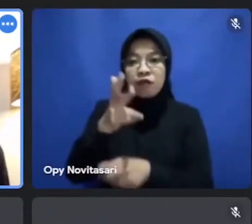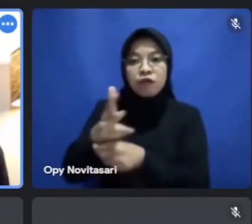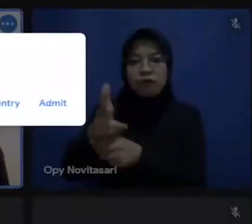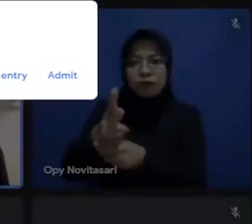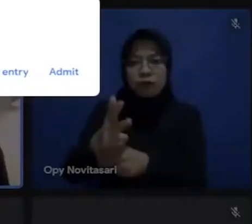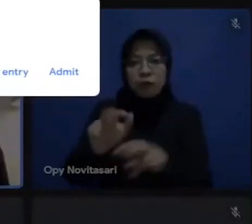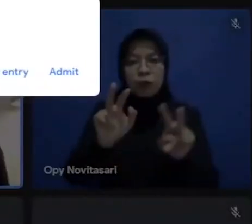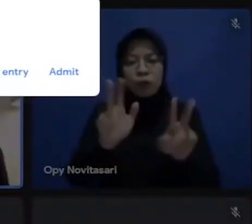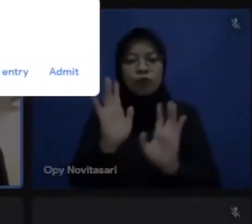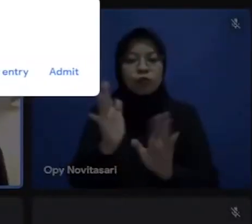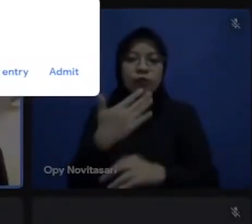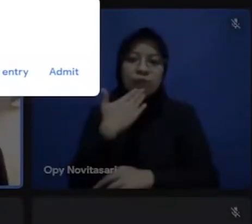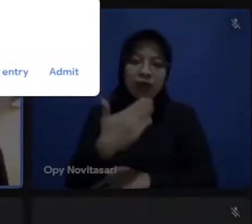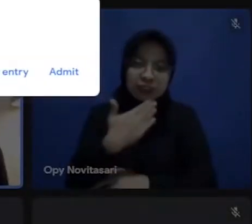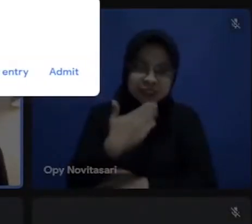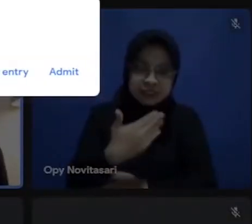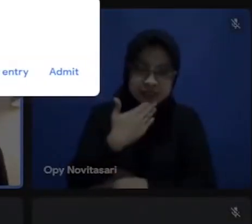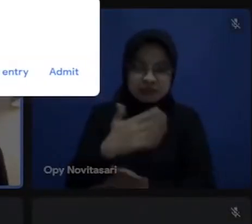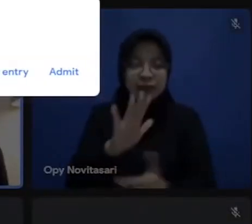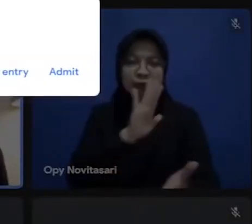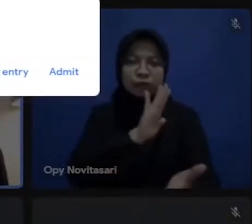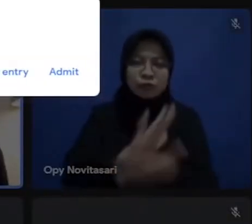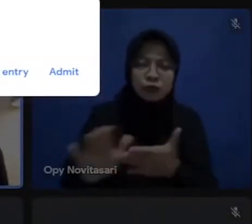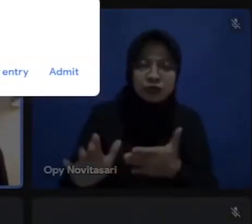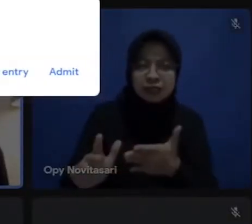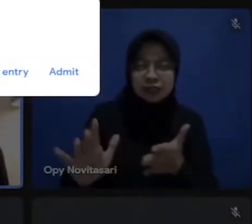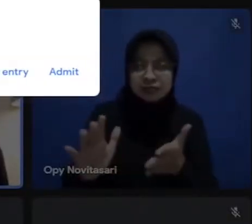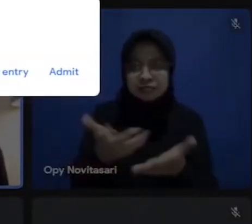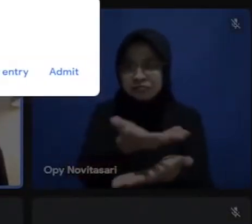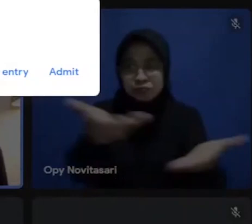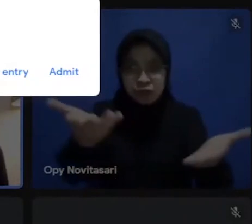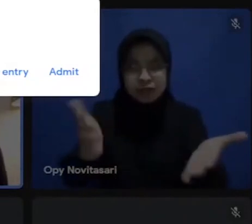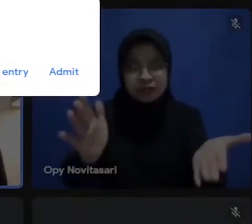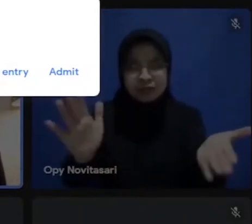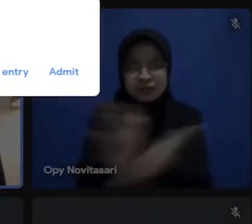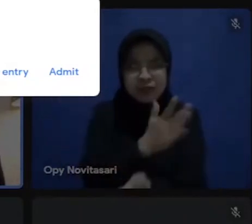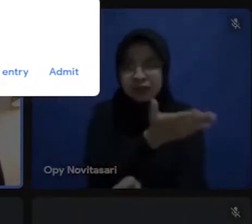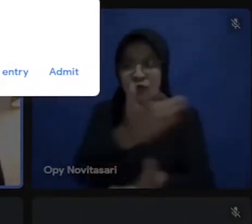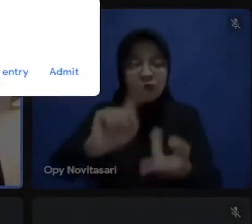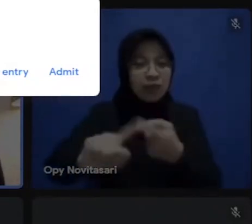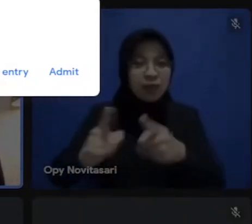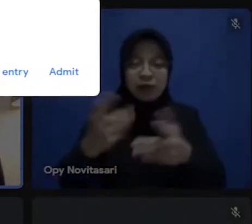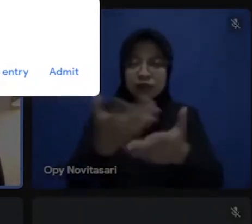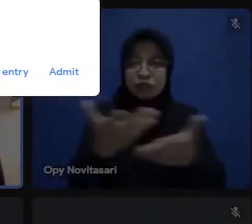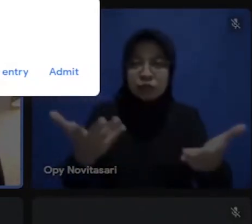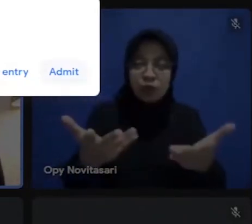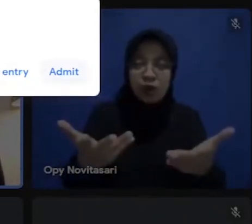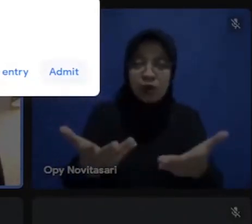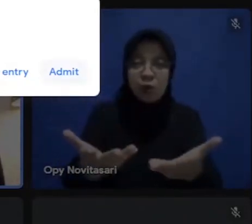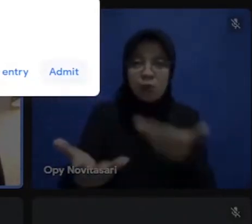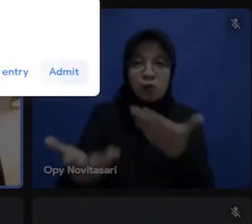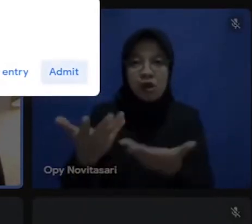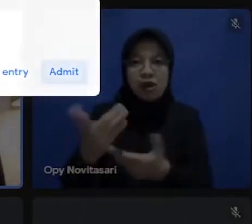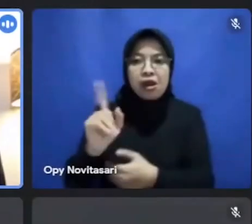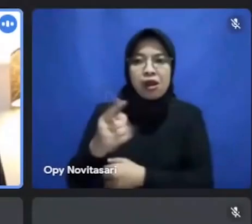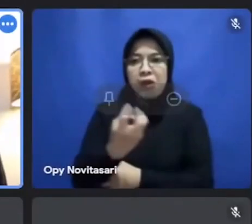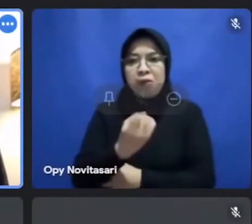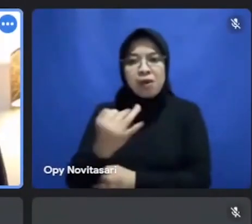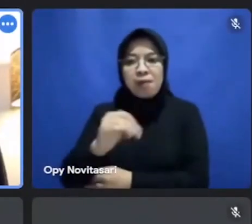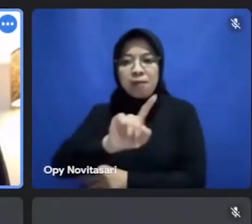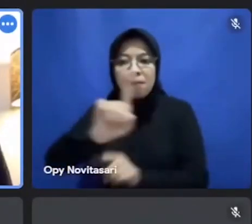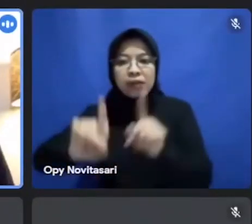tersebut saya langsung buka saja kesempatan bagi teman-teman yang punya